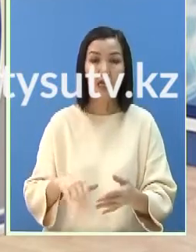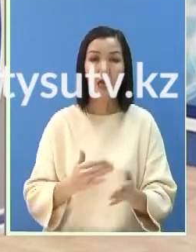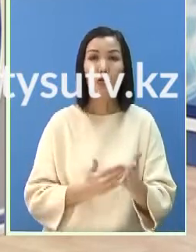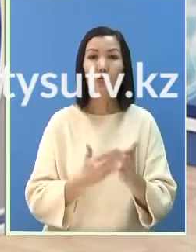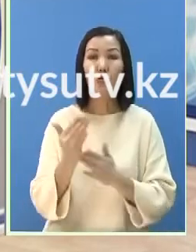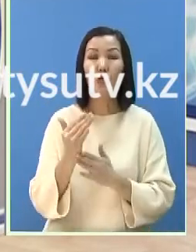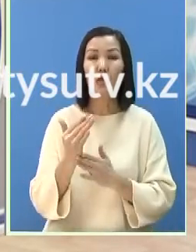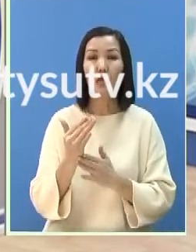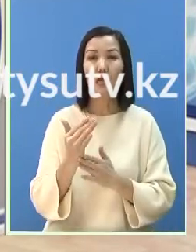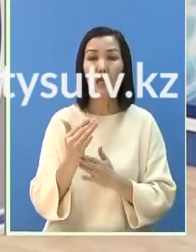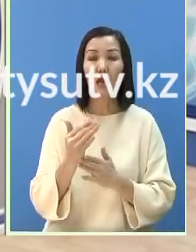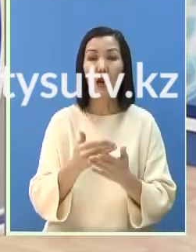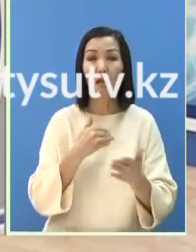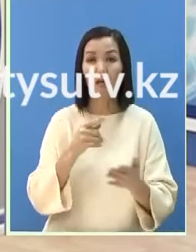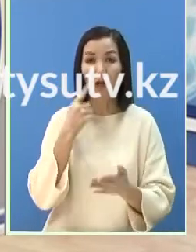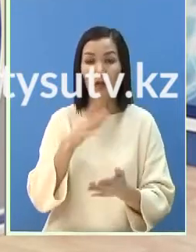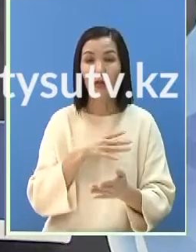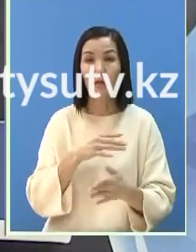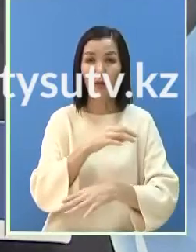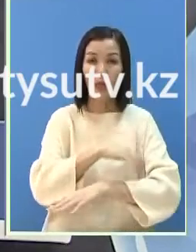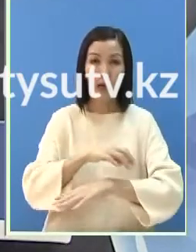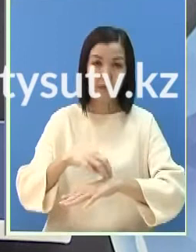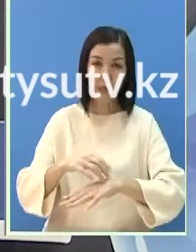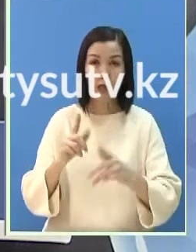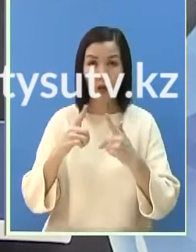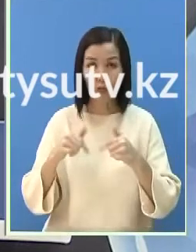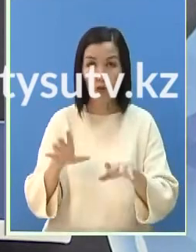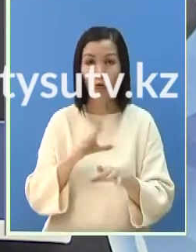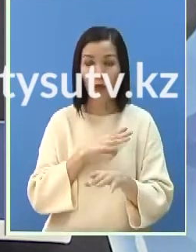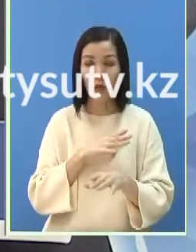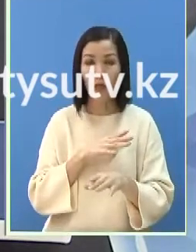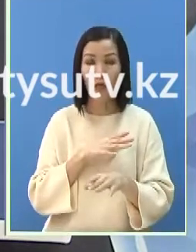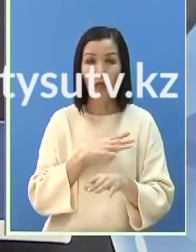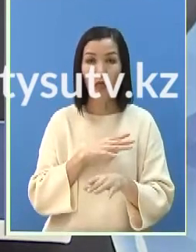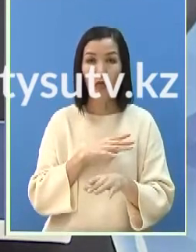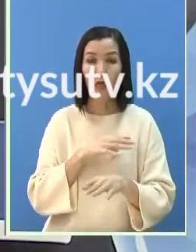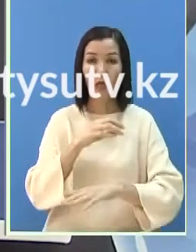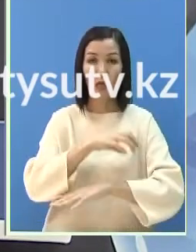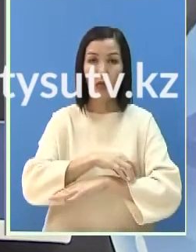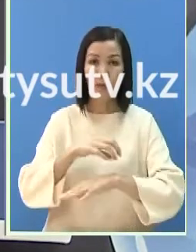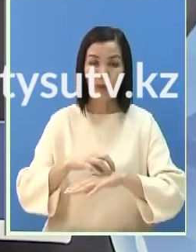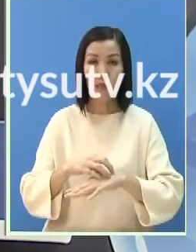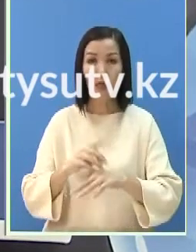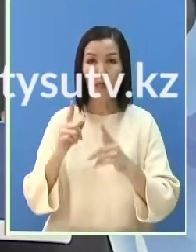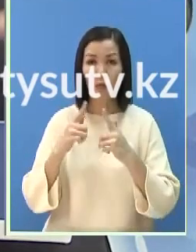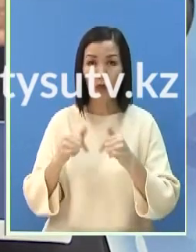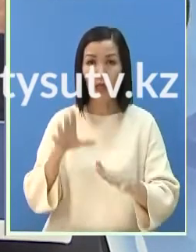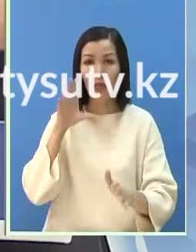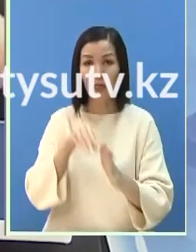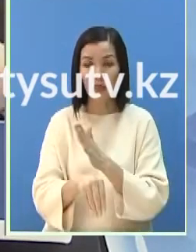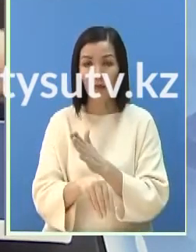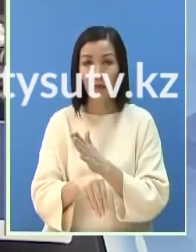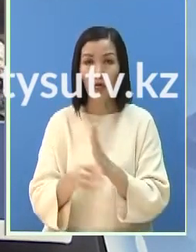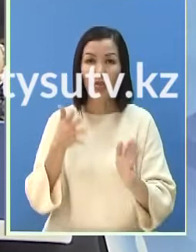өттім ғой, облыс аумағында комиссия құрылды. Соны комиссия мүшелеріне енгізіп, ол жаңағы